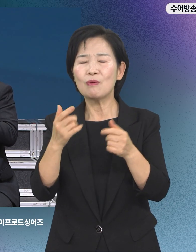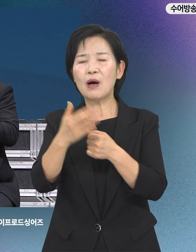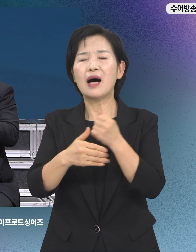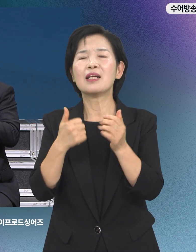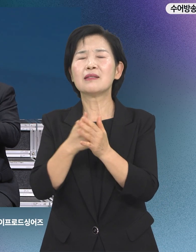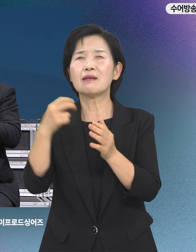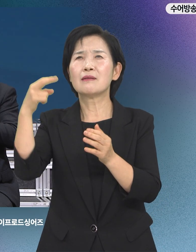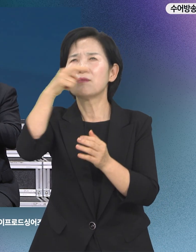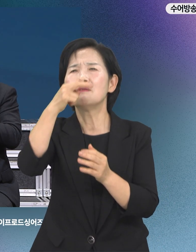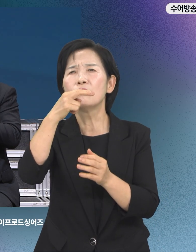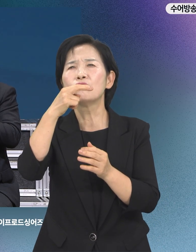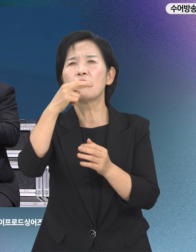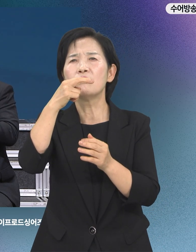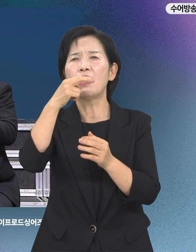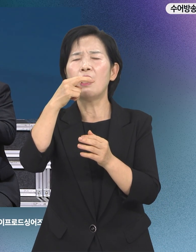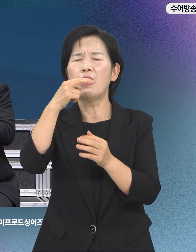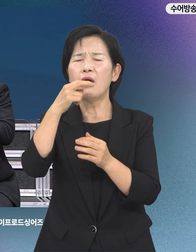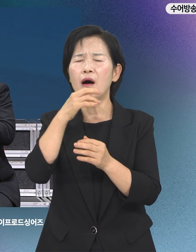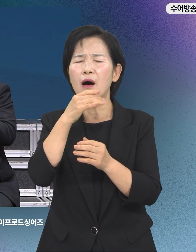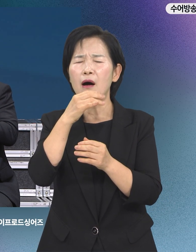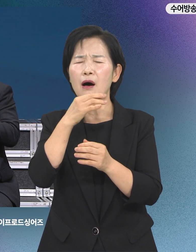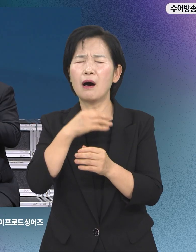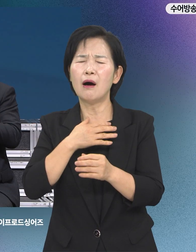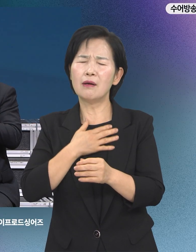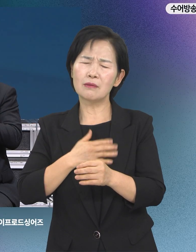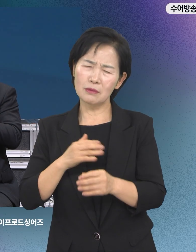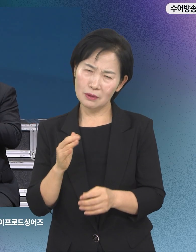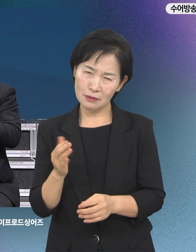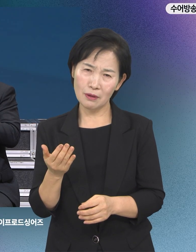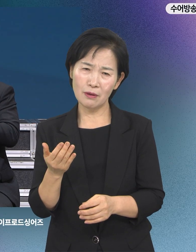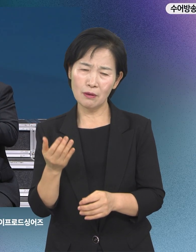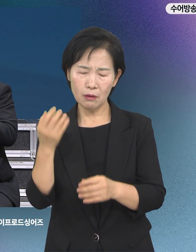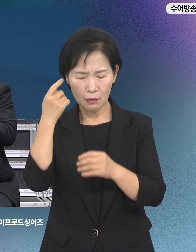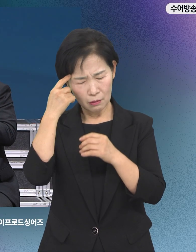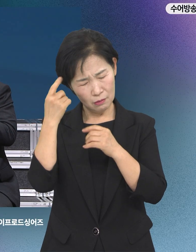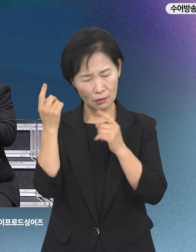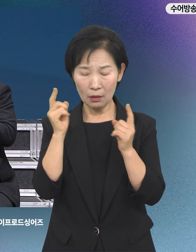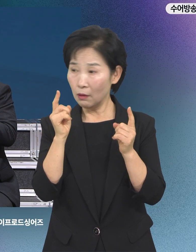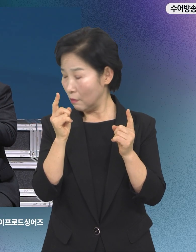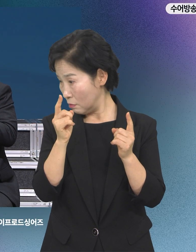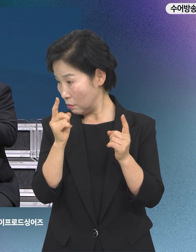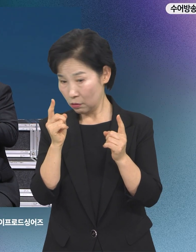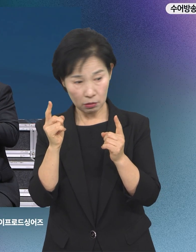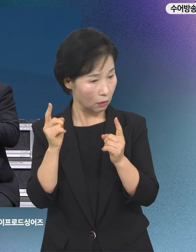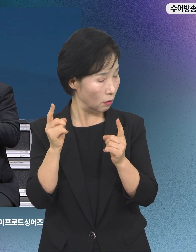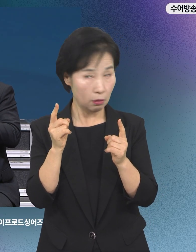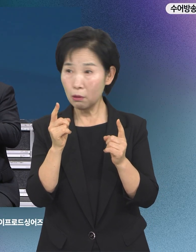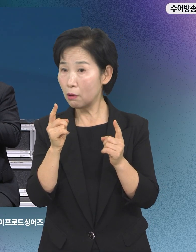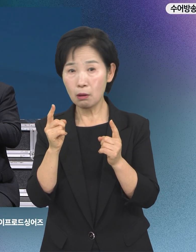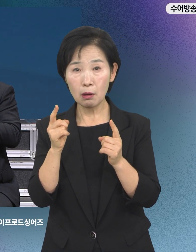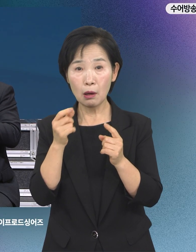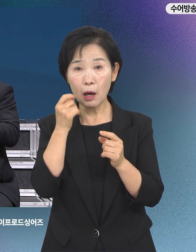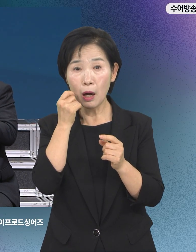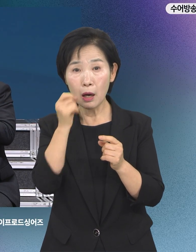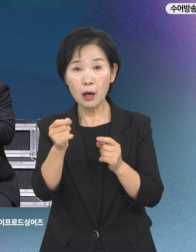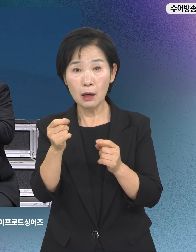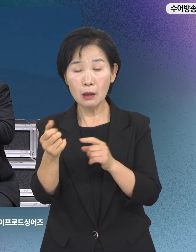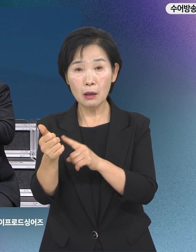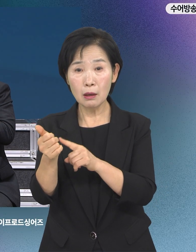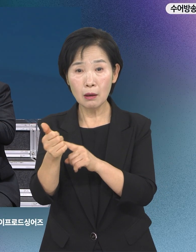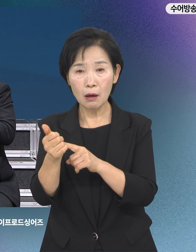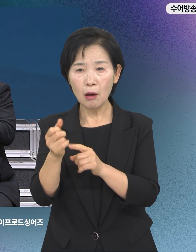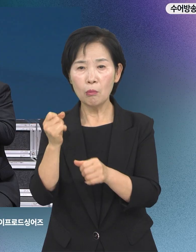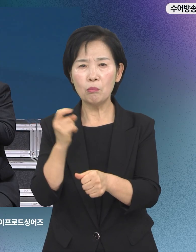것을 뒤늦게 깨달았습니다. 정신을 차리고 보니 함께 죽자고 했던 친구는 이미